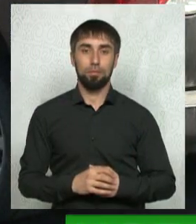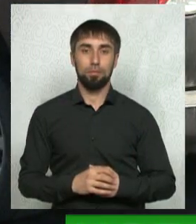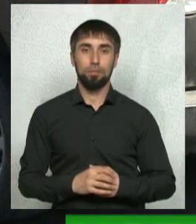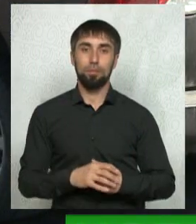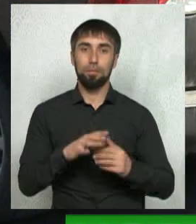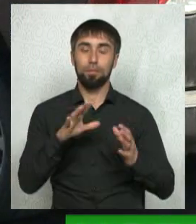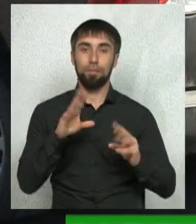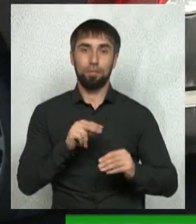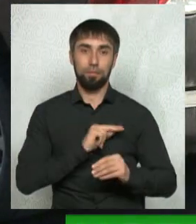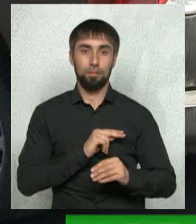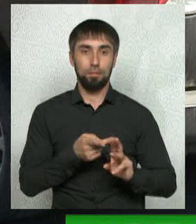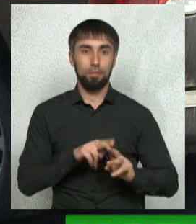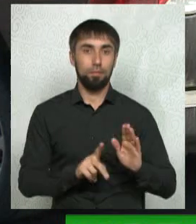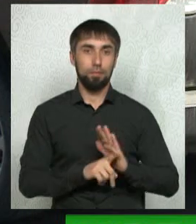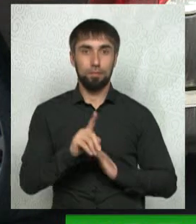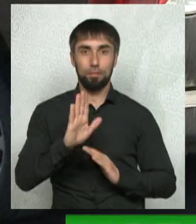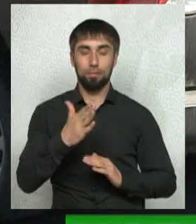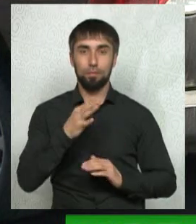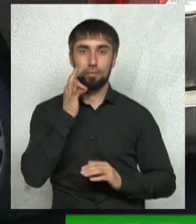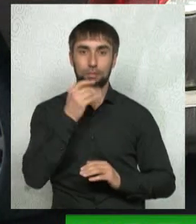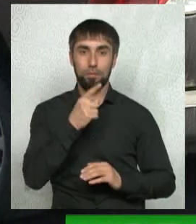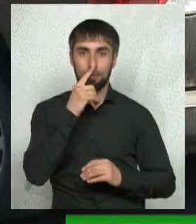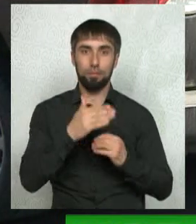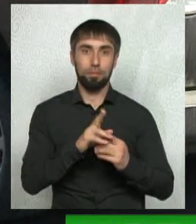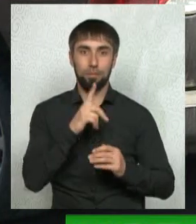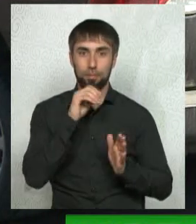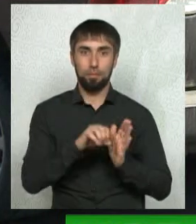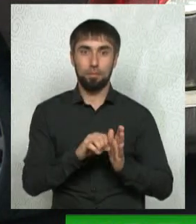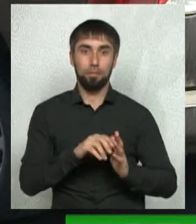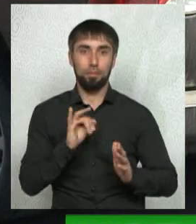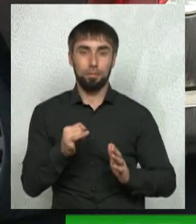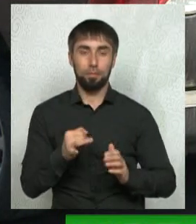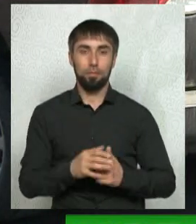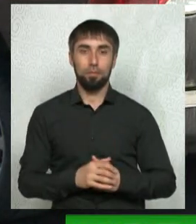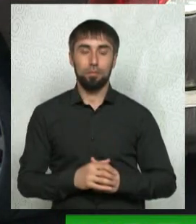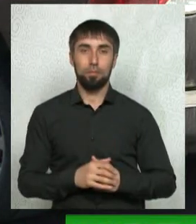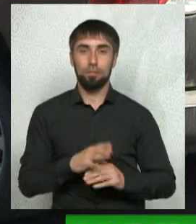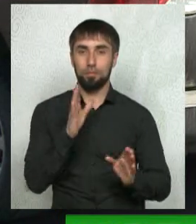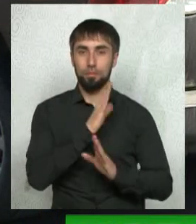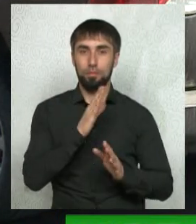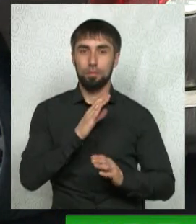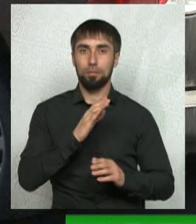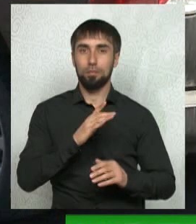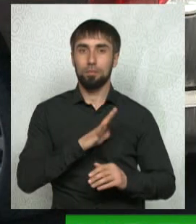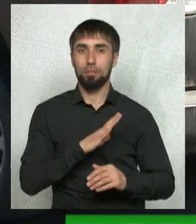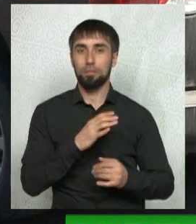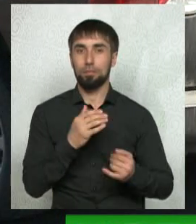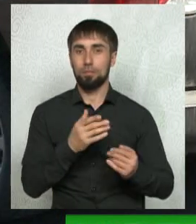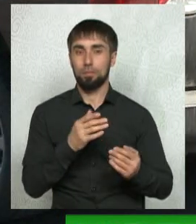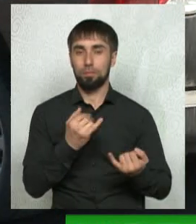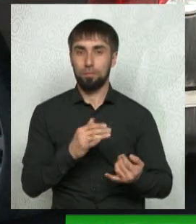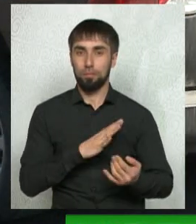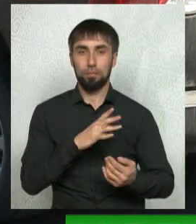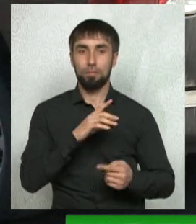Работа она началась осенью, ближе к зиме, и в связи с погодными условиями не получилось